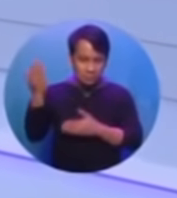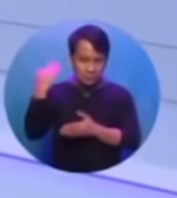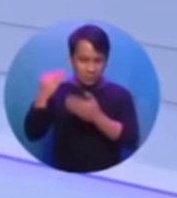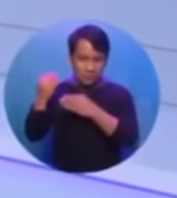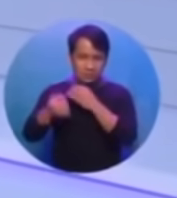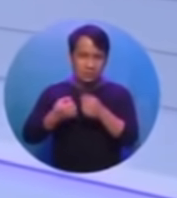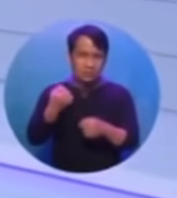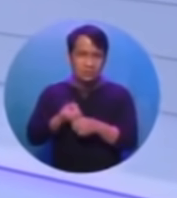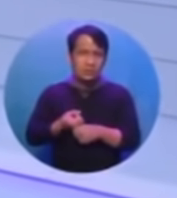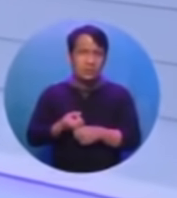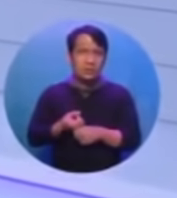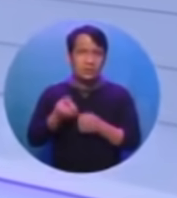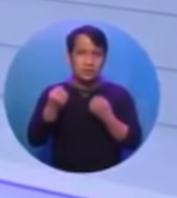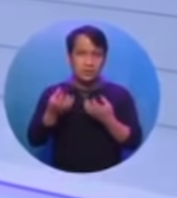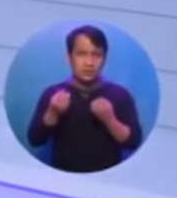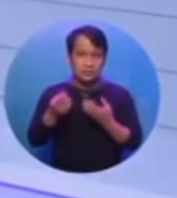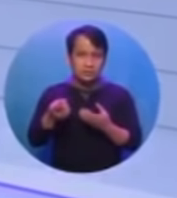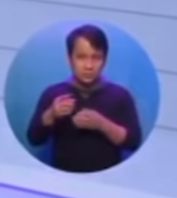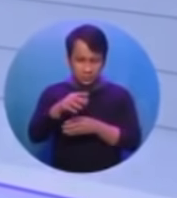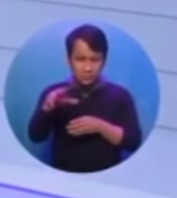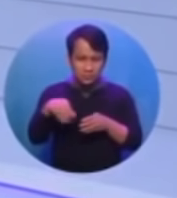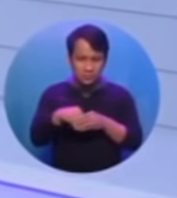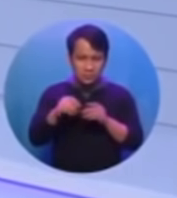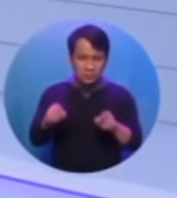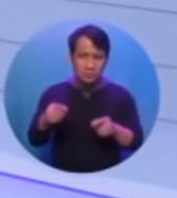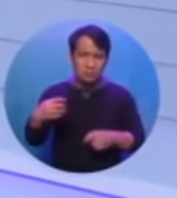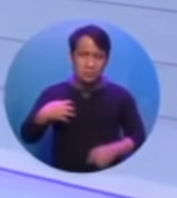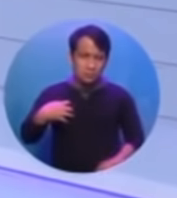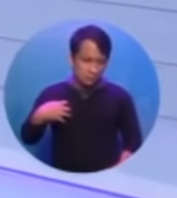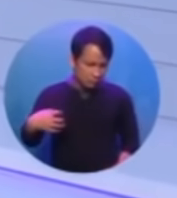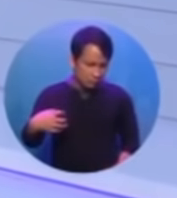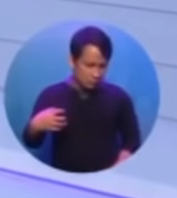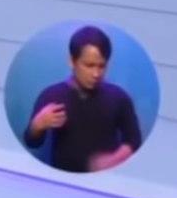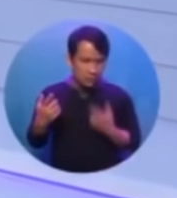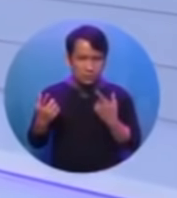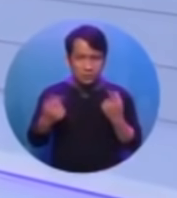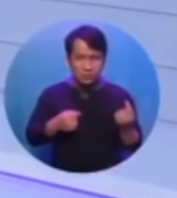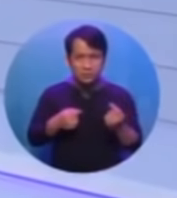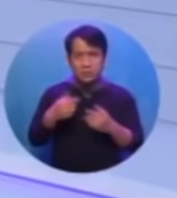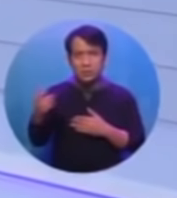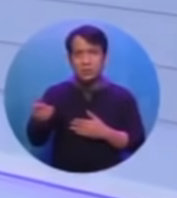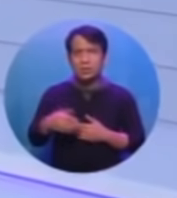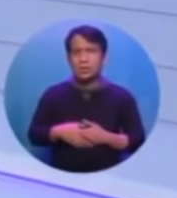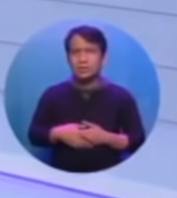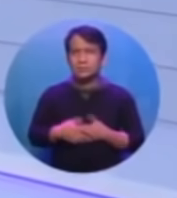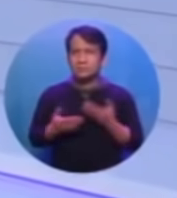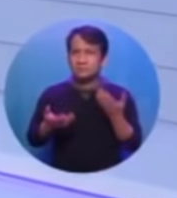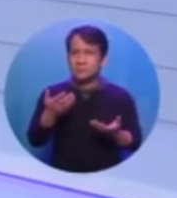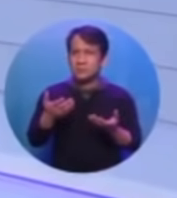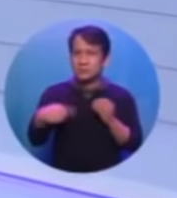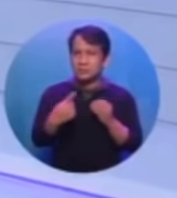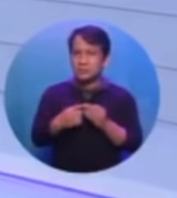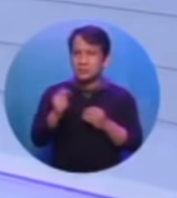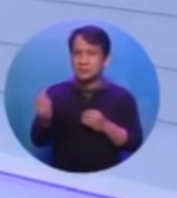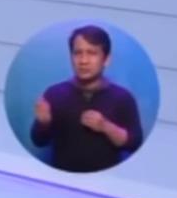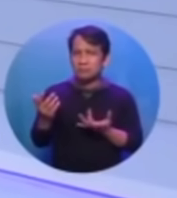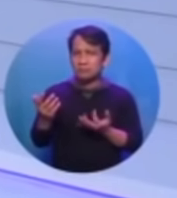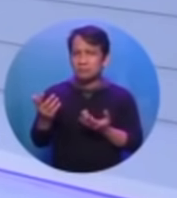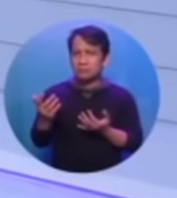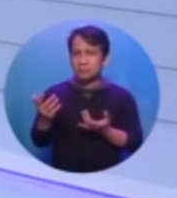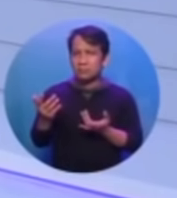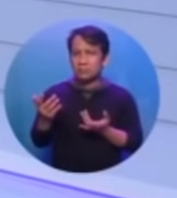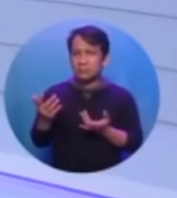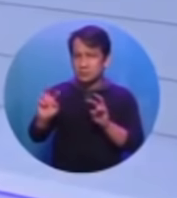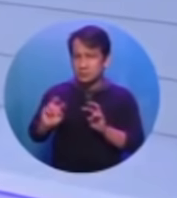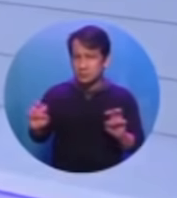ago. Bakit po maraming na-involve ng mga police sa ganitong klase mga insidente? I think it has to do something with